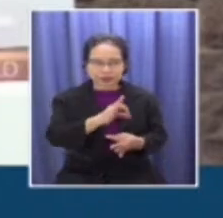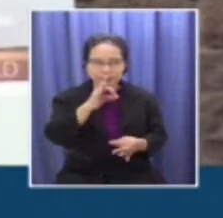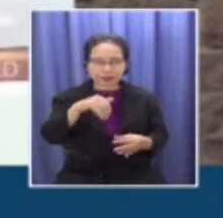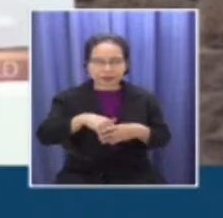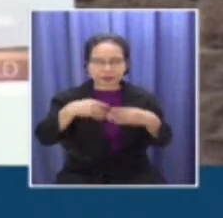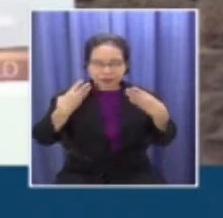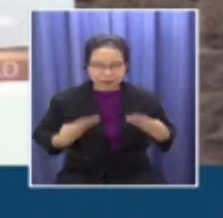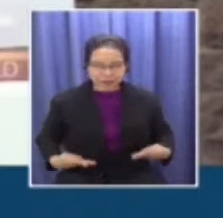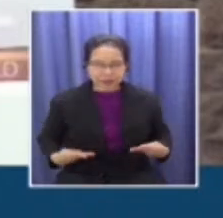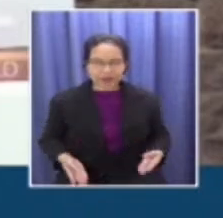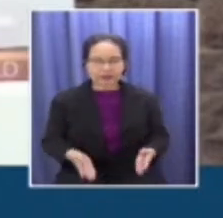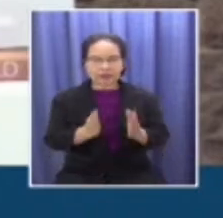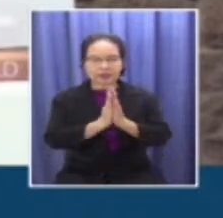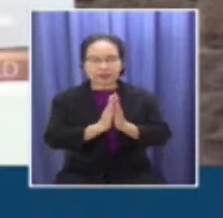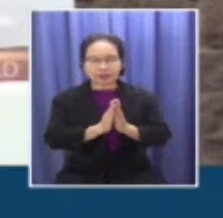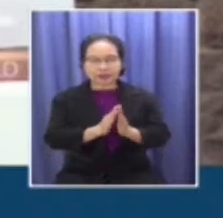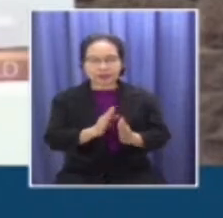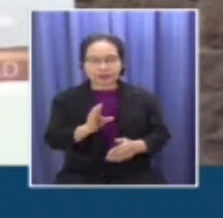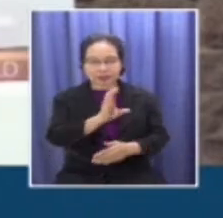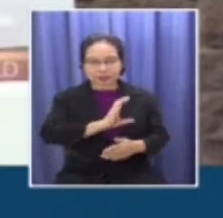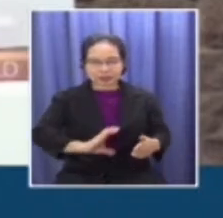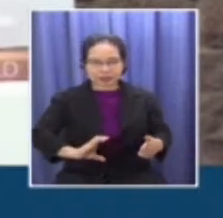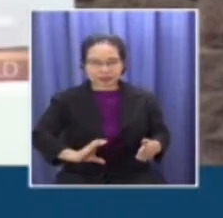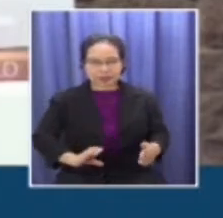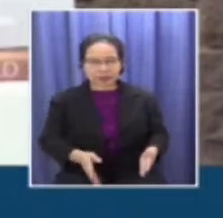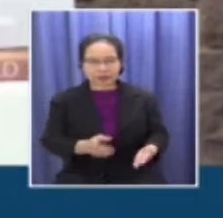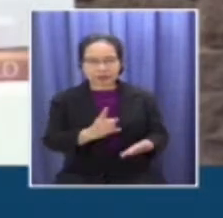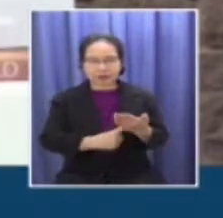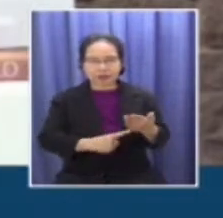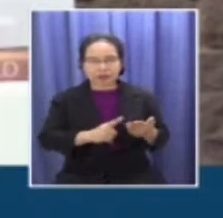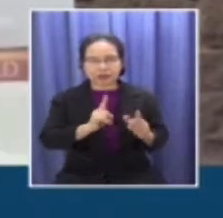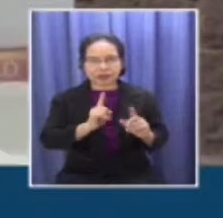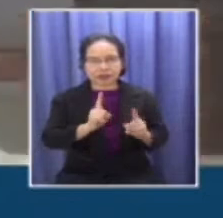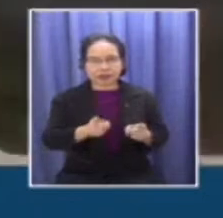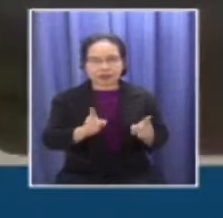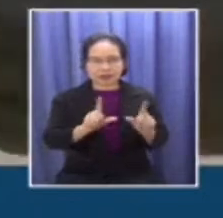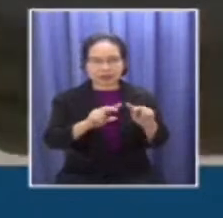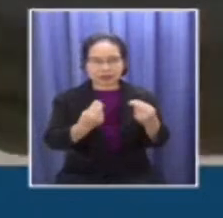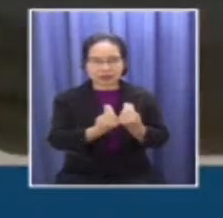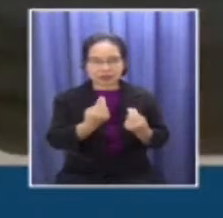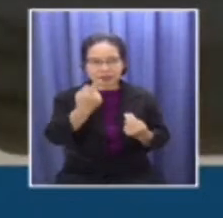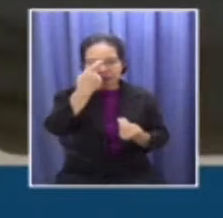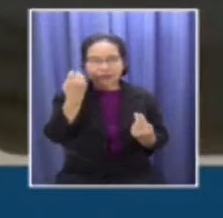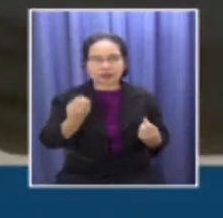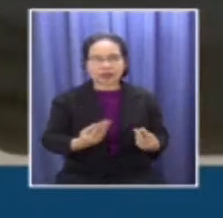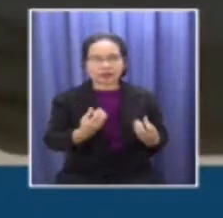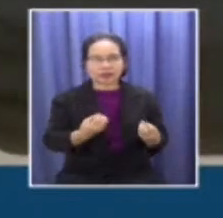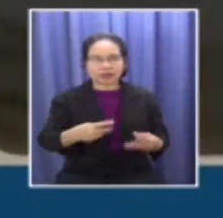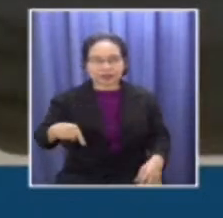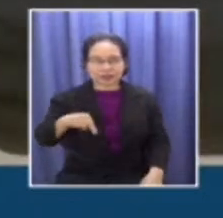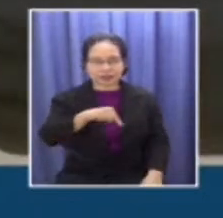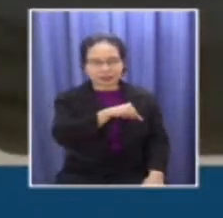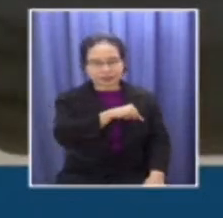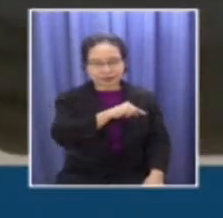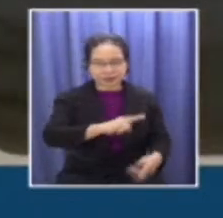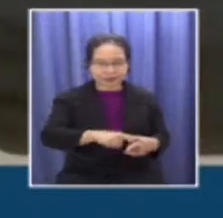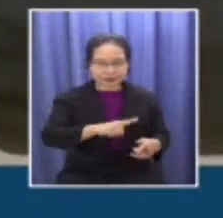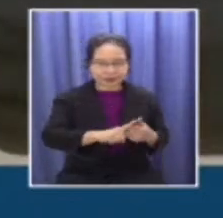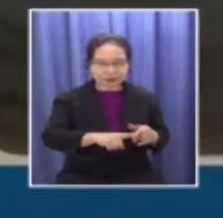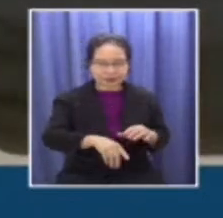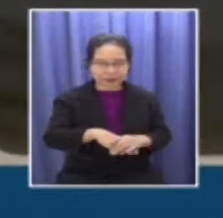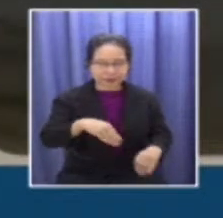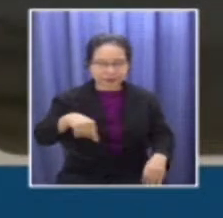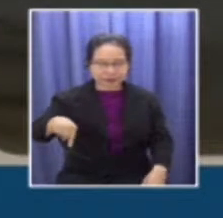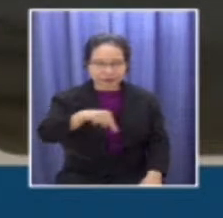ntumi mpo ɛnhyɛ ne nso ɛtumi nhyɛ ne so ɛna obiara ntumi nkyekyere no na abura Awurade